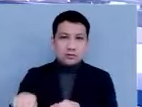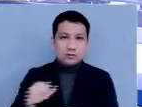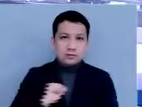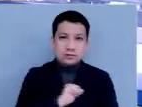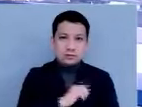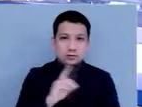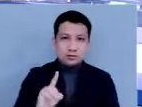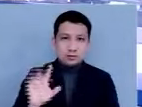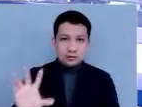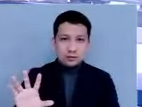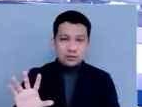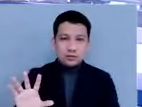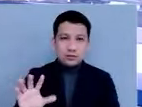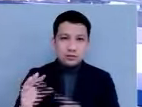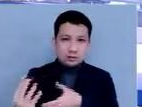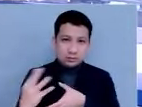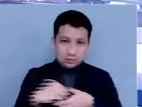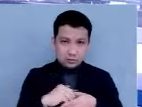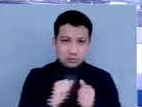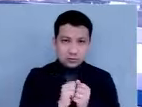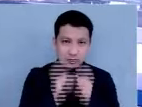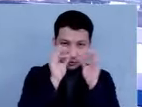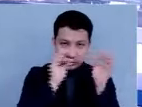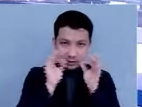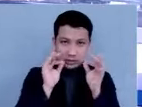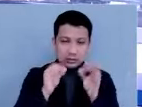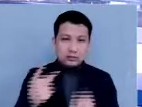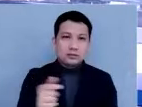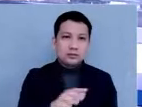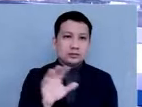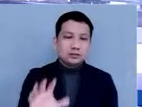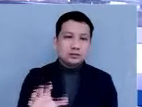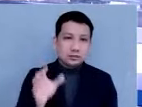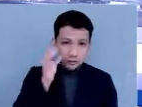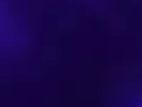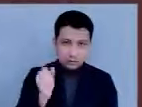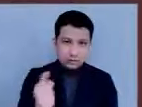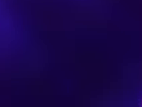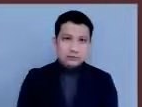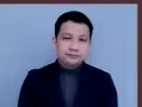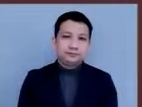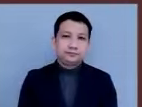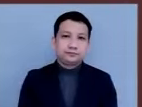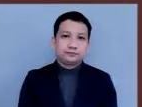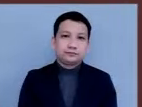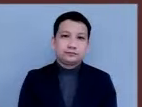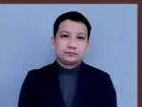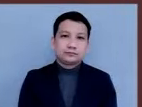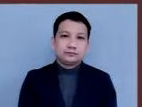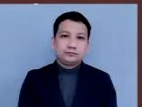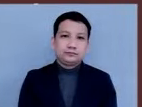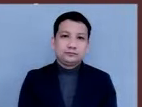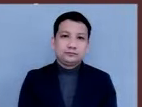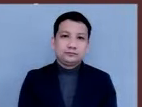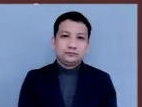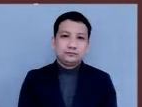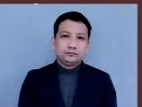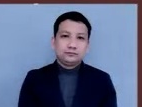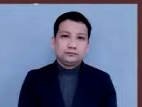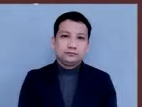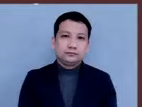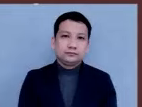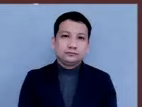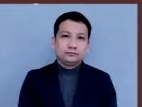Lima sa illegal na droga. Nasa frontline na balitang yan, Camille Samonte. Sana po magbago na